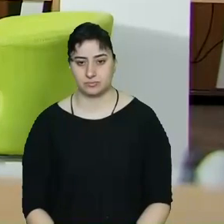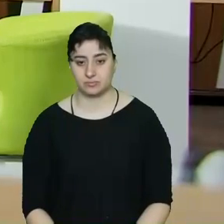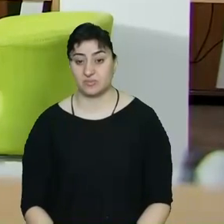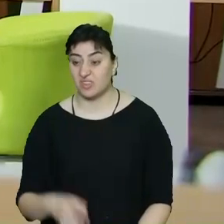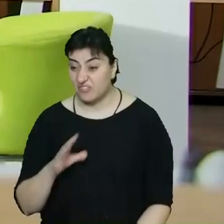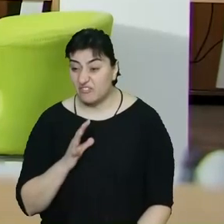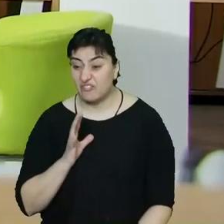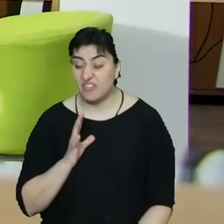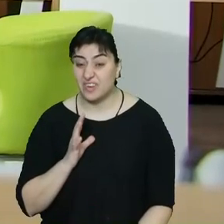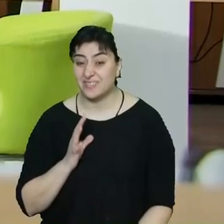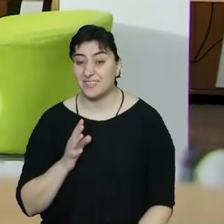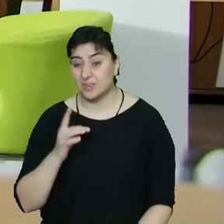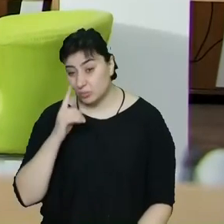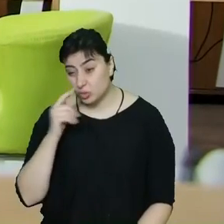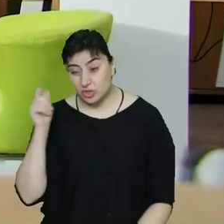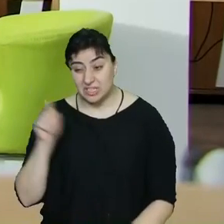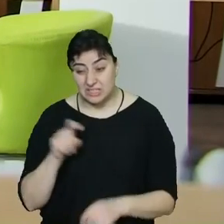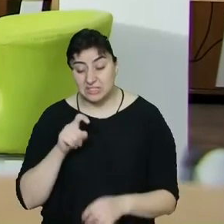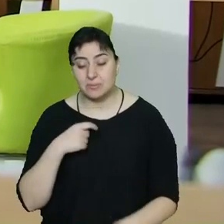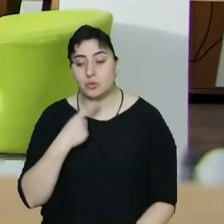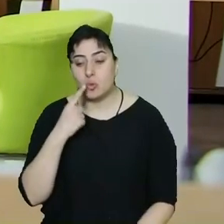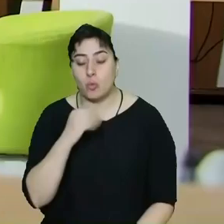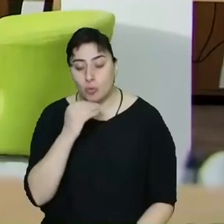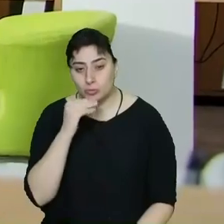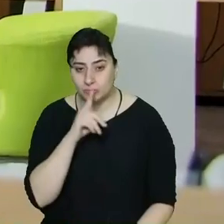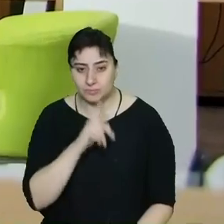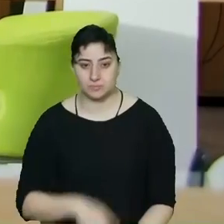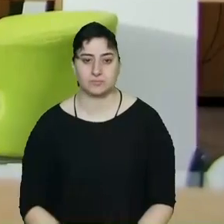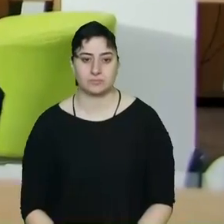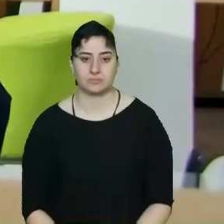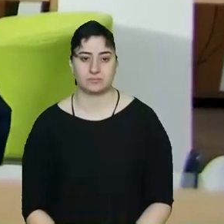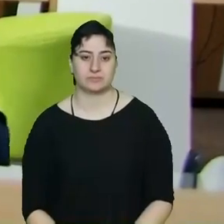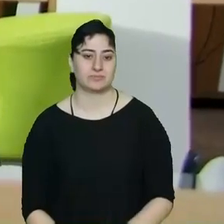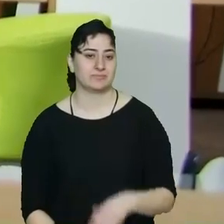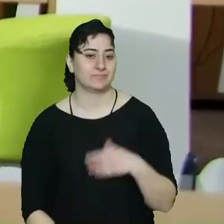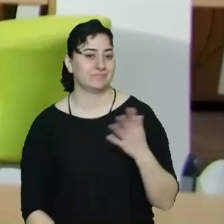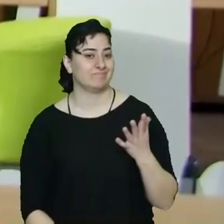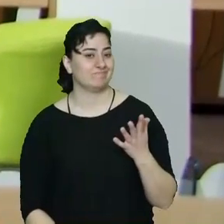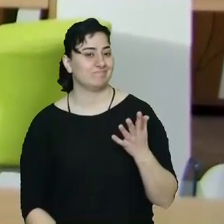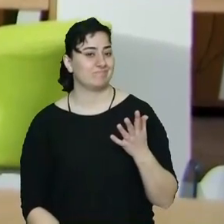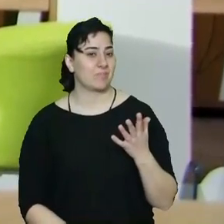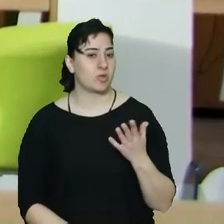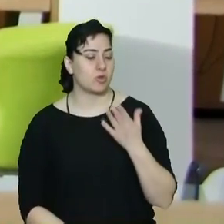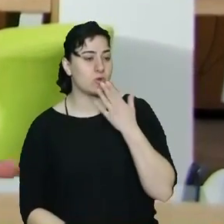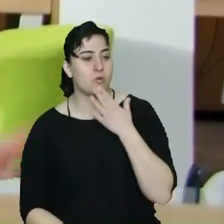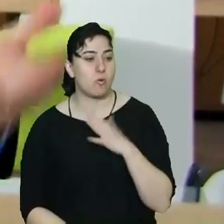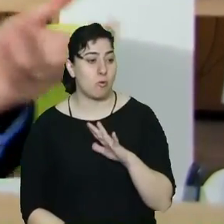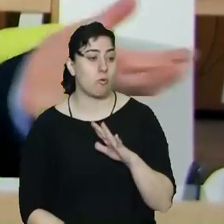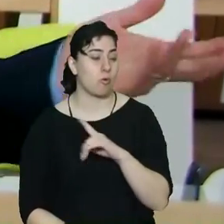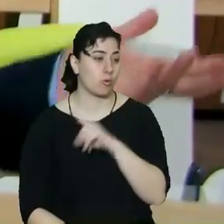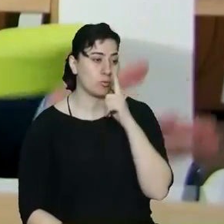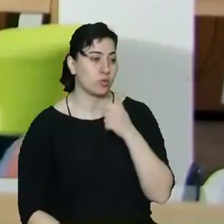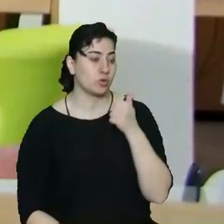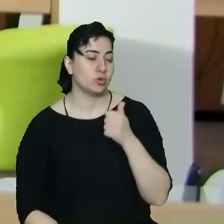Aslında var Nurhancığım, var desem müdür bey kızacak şimdi. Nurhan hoşnutsuzca önüne döndü. Yok dersen de müdür